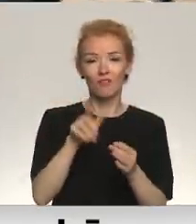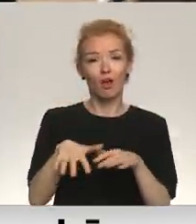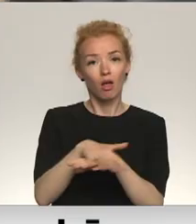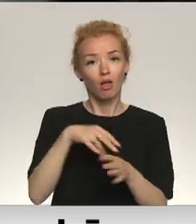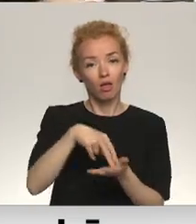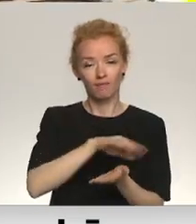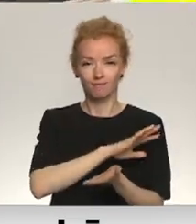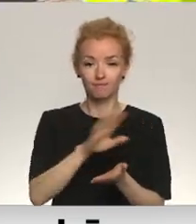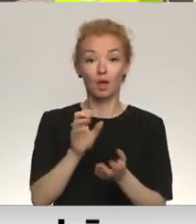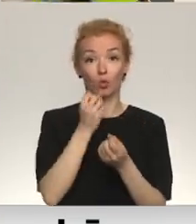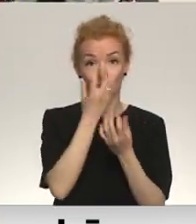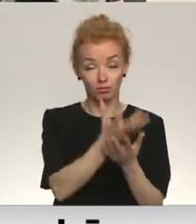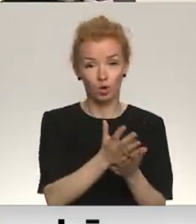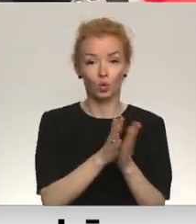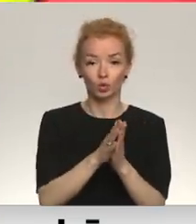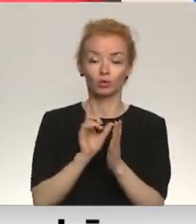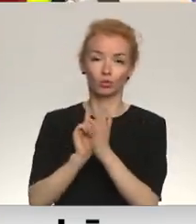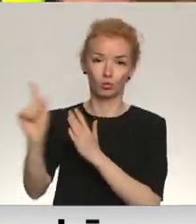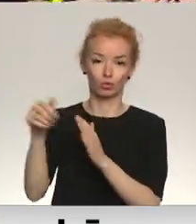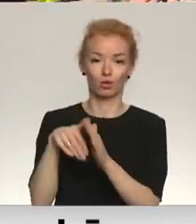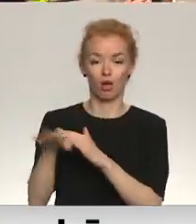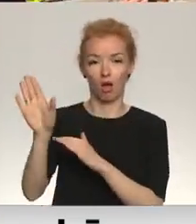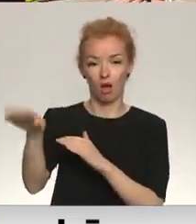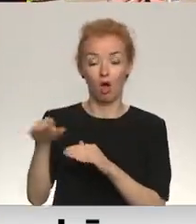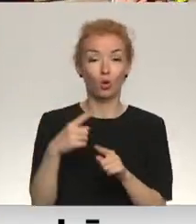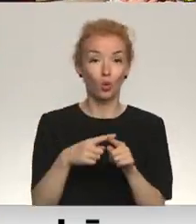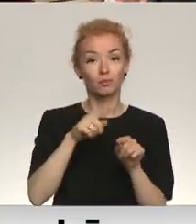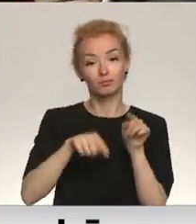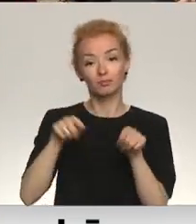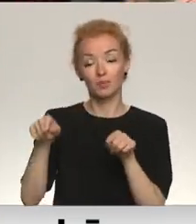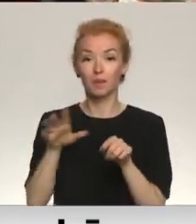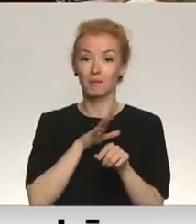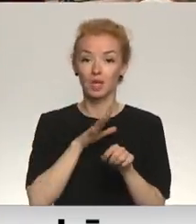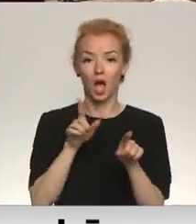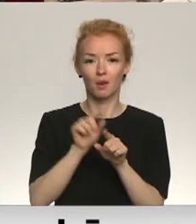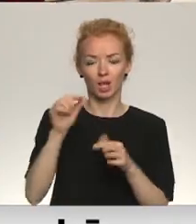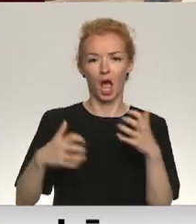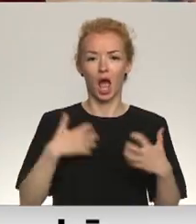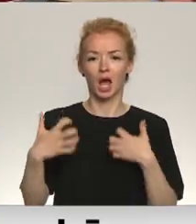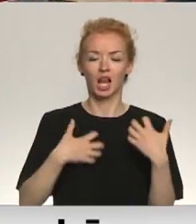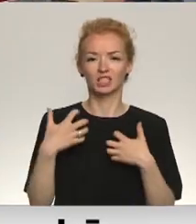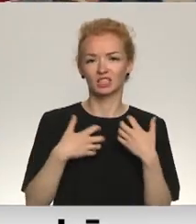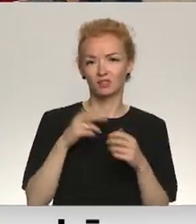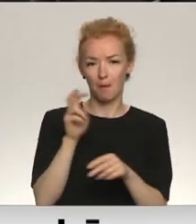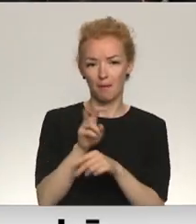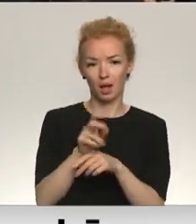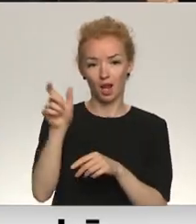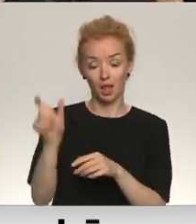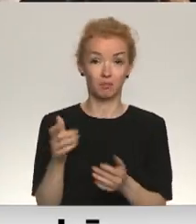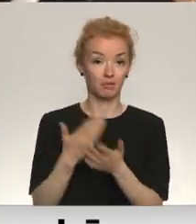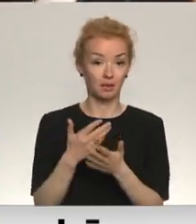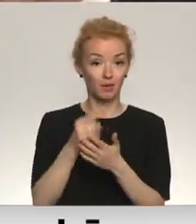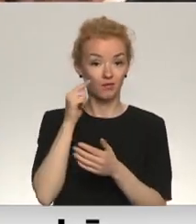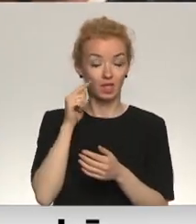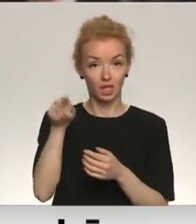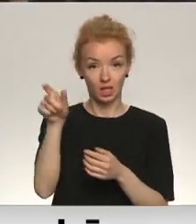pēc ziedu nolikšanas doties tālāk pa konkrētiem maršrutiem. Ik pa laikam gan bija arī kāds agresīvāk noskaņots apmeklētājs, piemēram vīrietis,